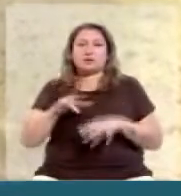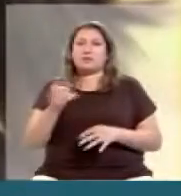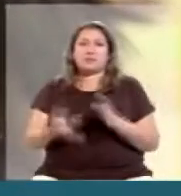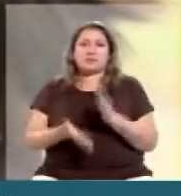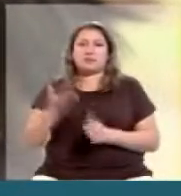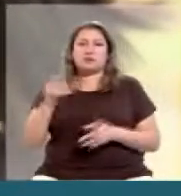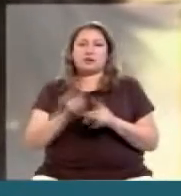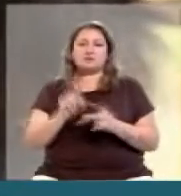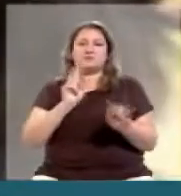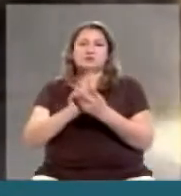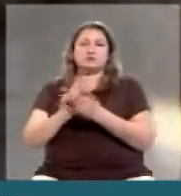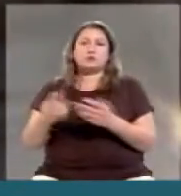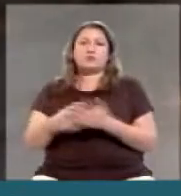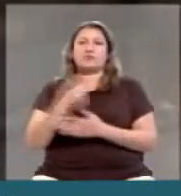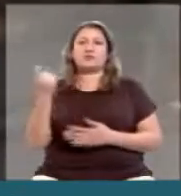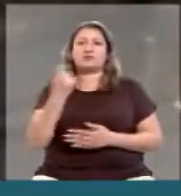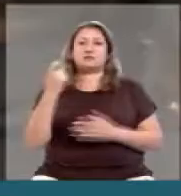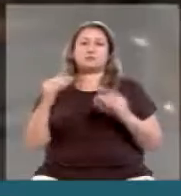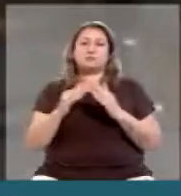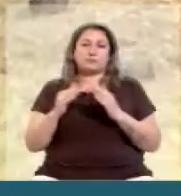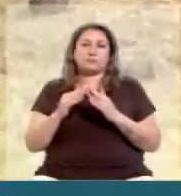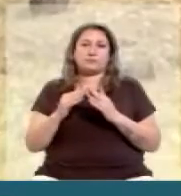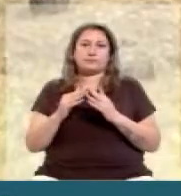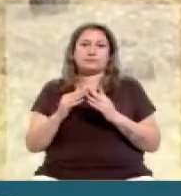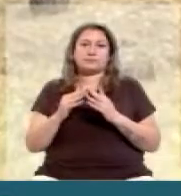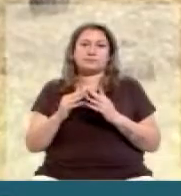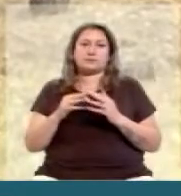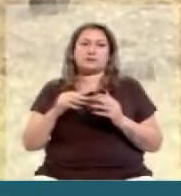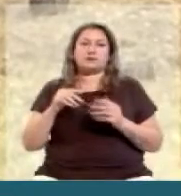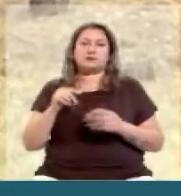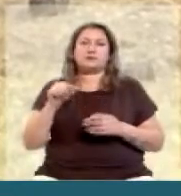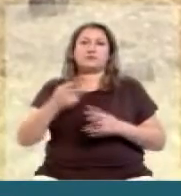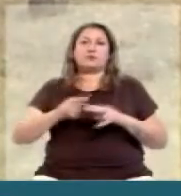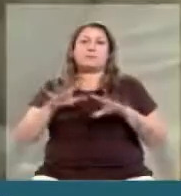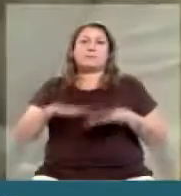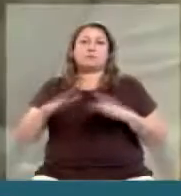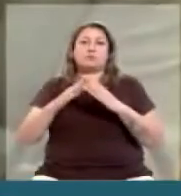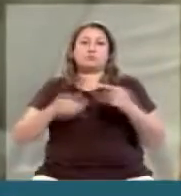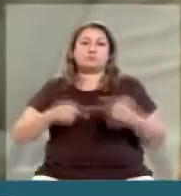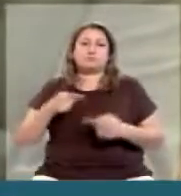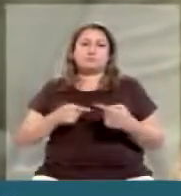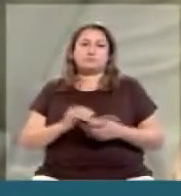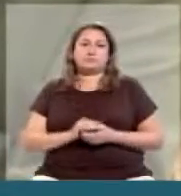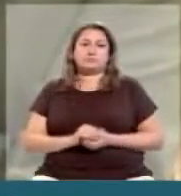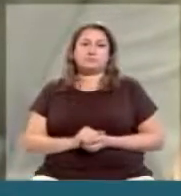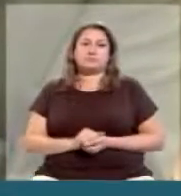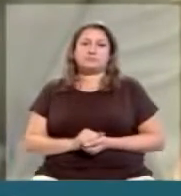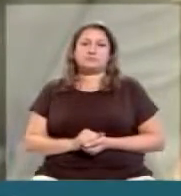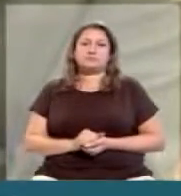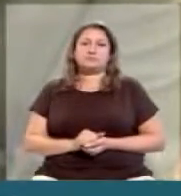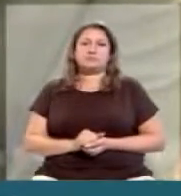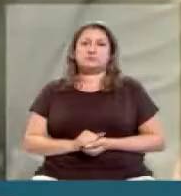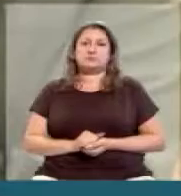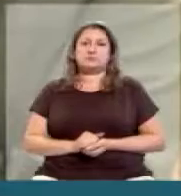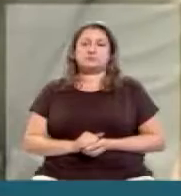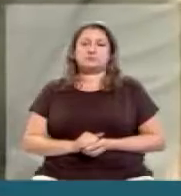Аты жөнін жариялаудан және жүзін көрсетуден бас тартқан ол үйді заңды түрде рәсімдегенін айтады. 2020 года я не могу въехать в